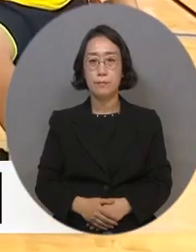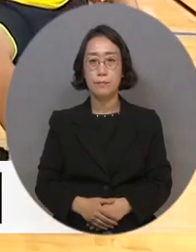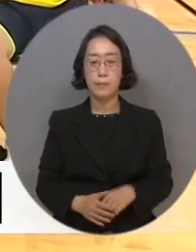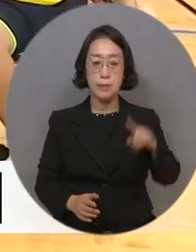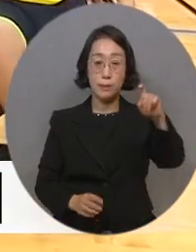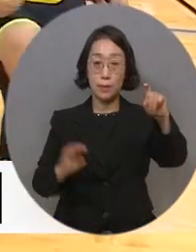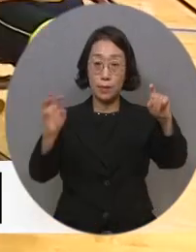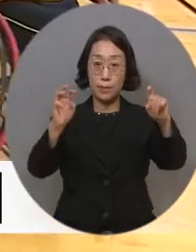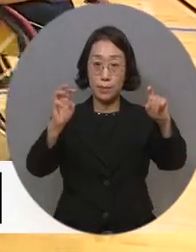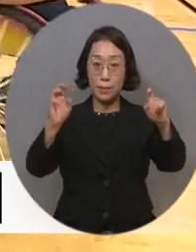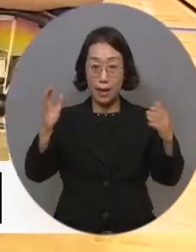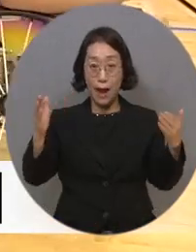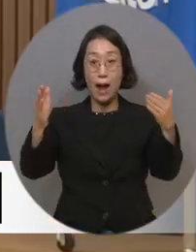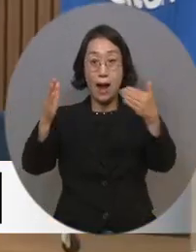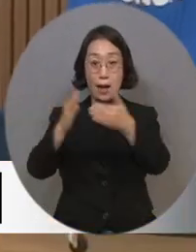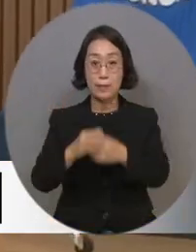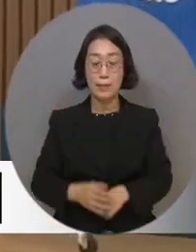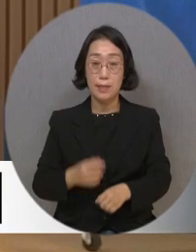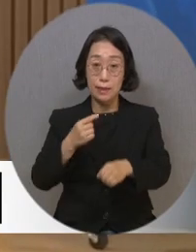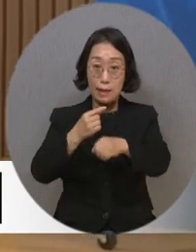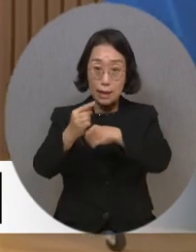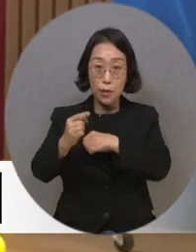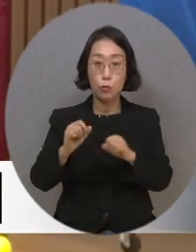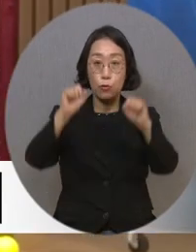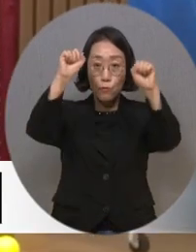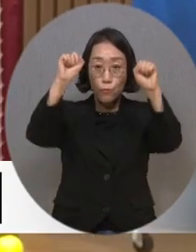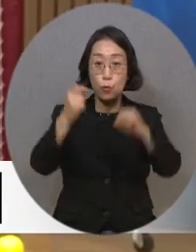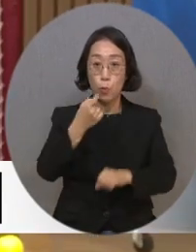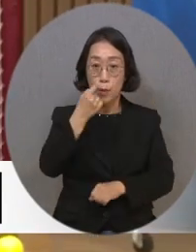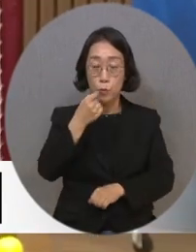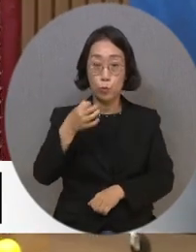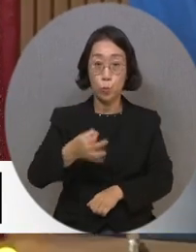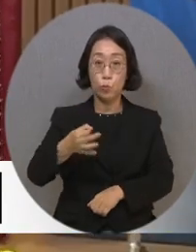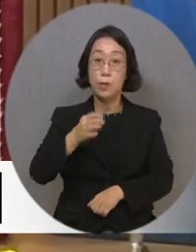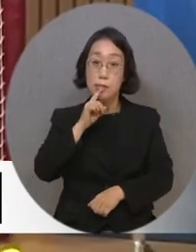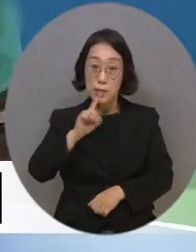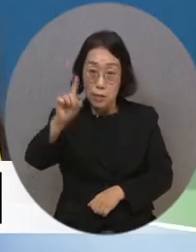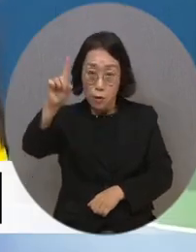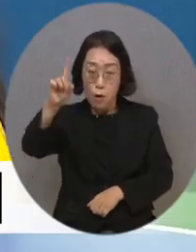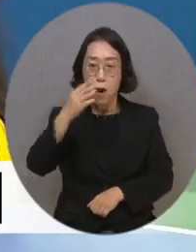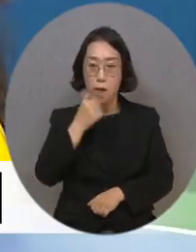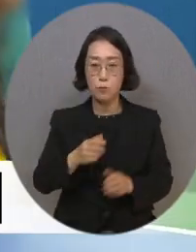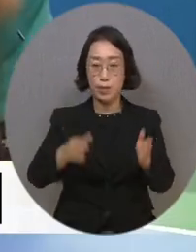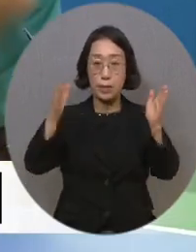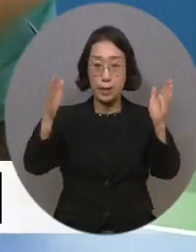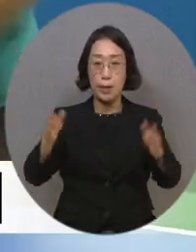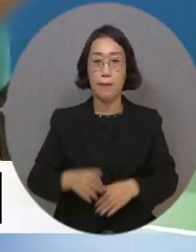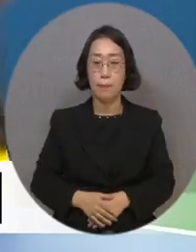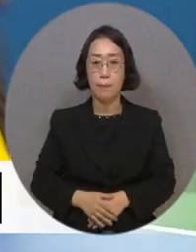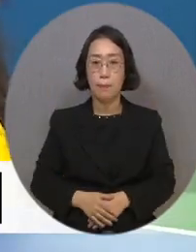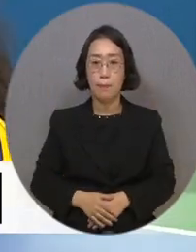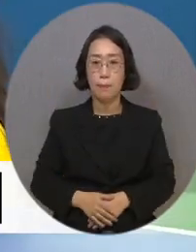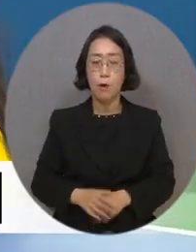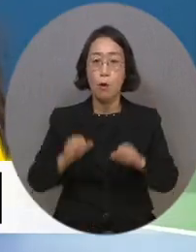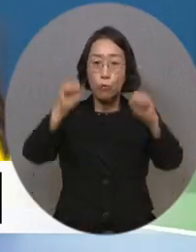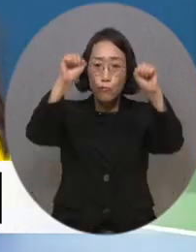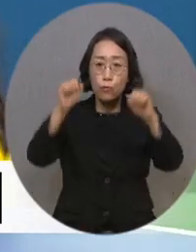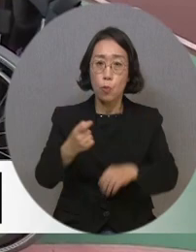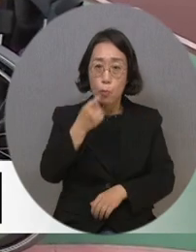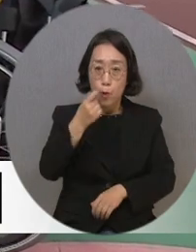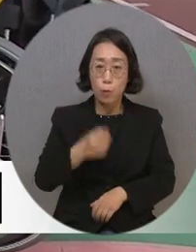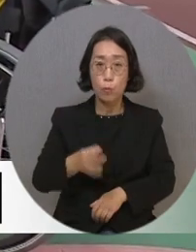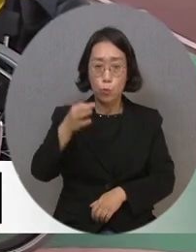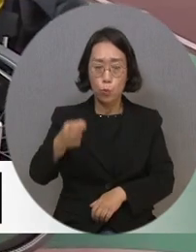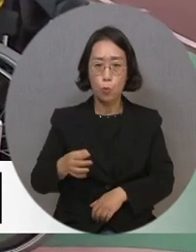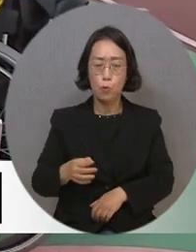30일까지 2024년 스포츠 강좌 이용권 신청이 진행됩니다 스포츠강좌 이용권은 취약계층의